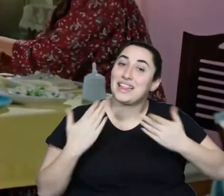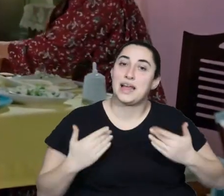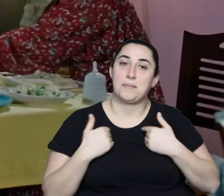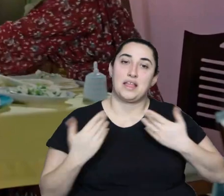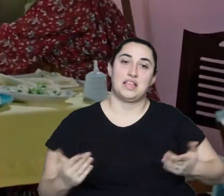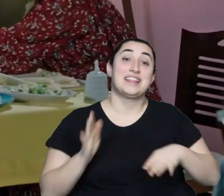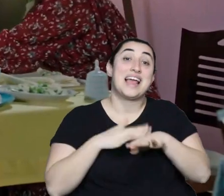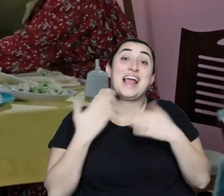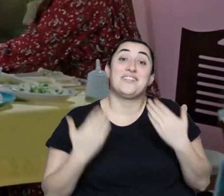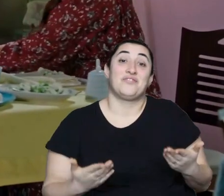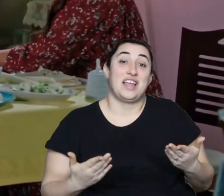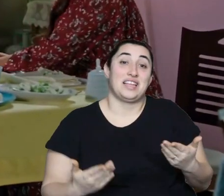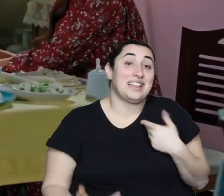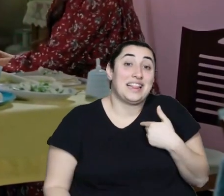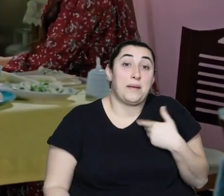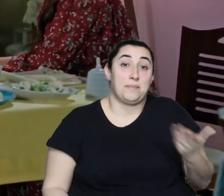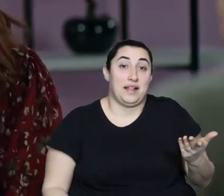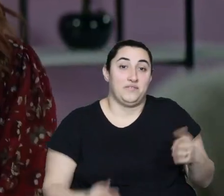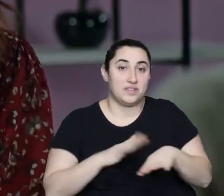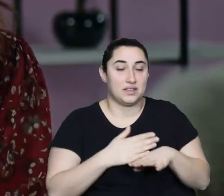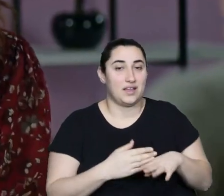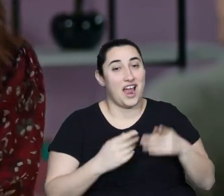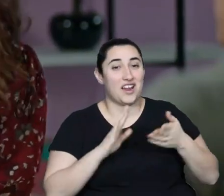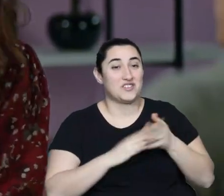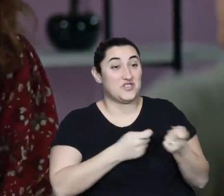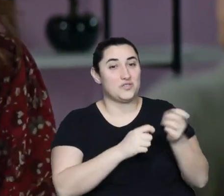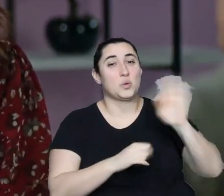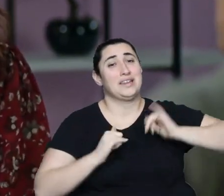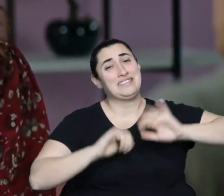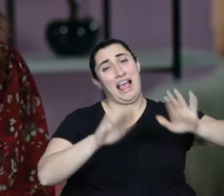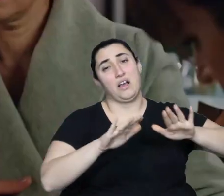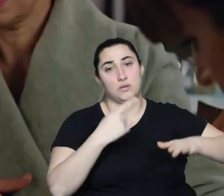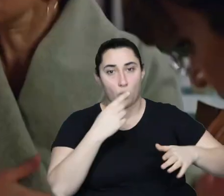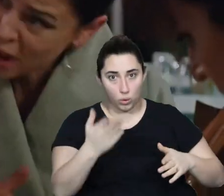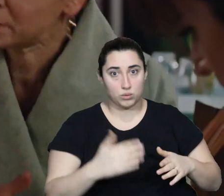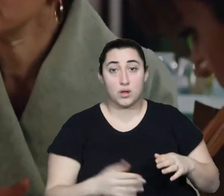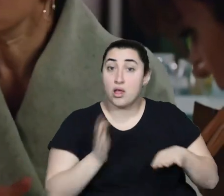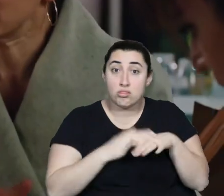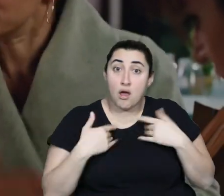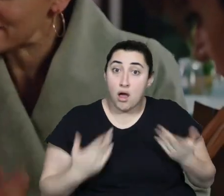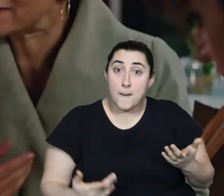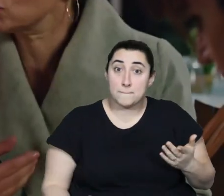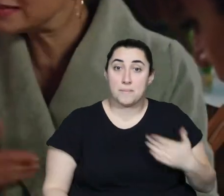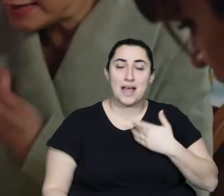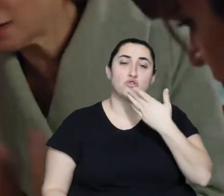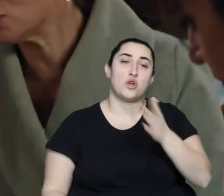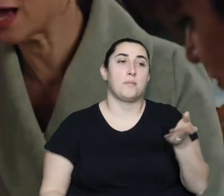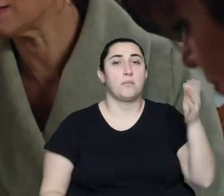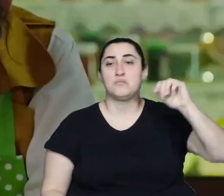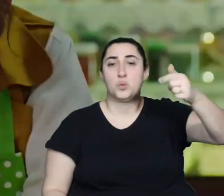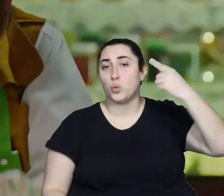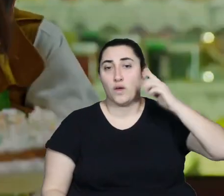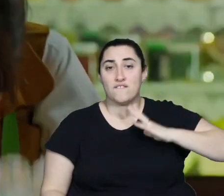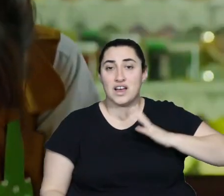ben ya? Neden? Ne bu ya neden? Sen kadını pişfikle ondan sonra da aman sakin ol Nalan değil mi? Ay ne yapayım? Yani benden duymasa yine